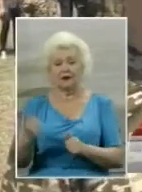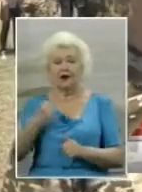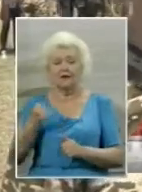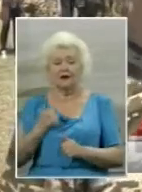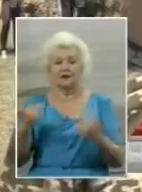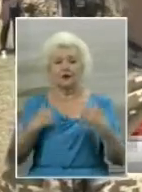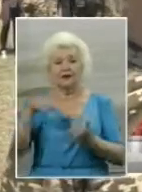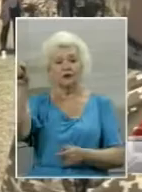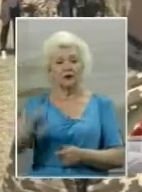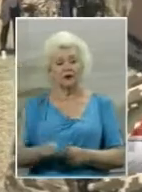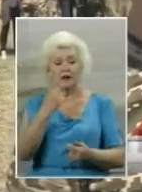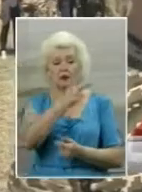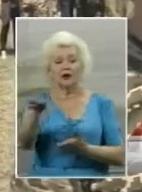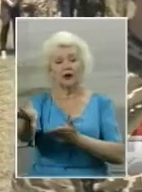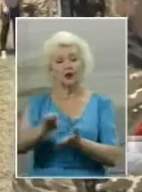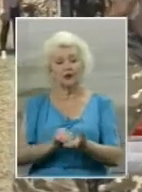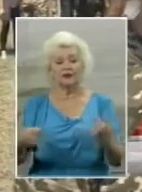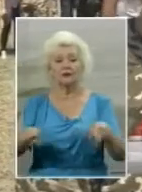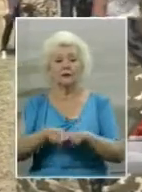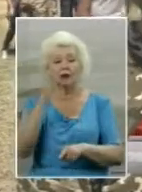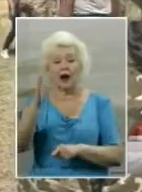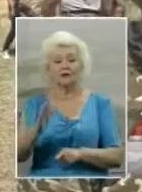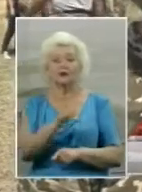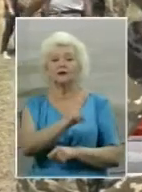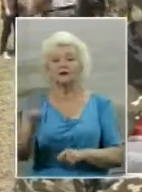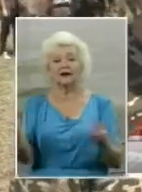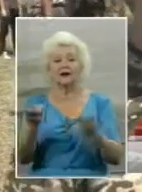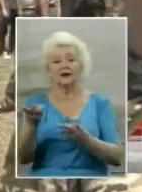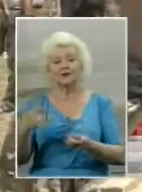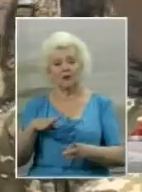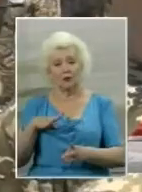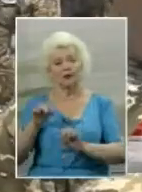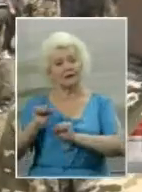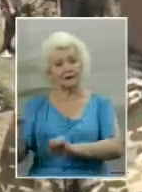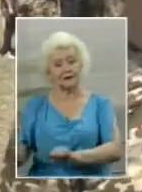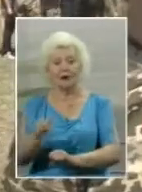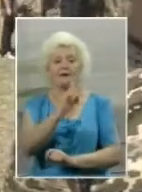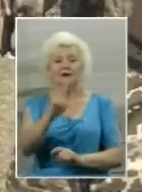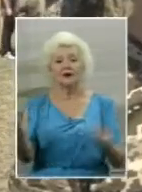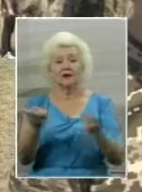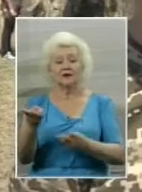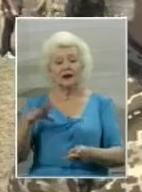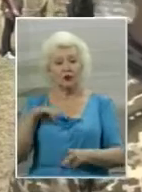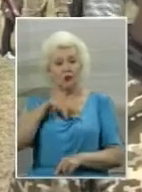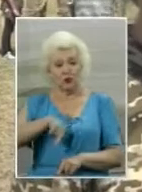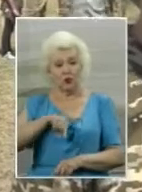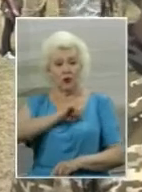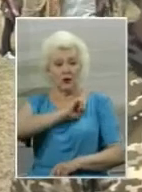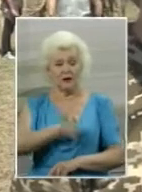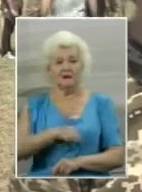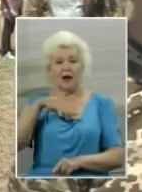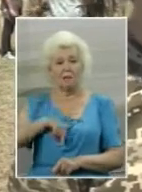до нас приїхали, подають нам приклад, як бути, за яким треба бути захисником, яким треба бути духовно сильним,